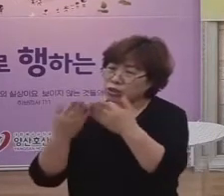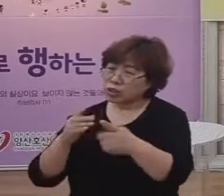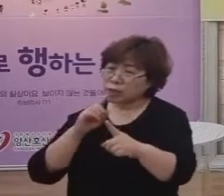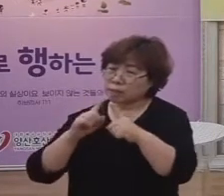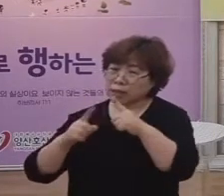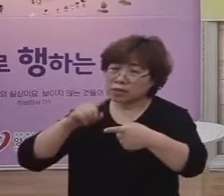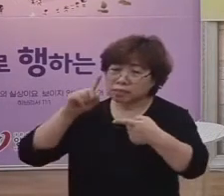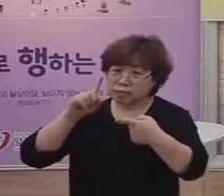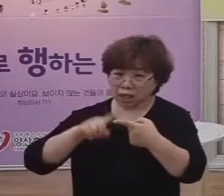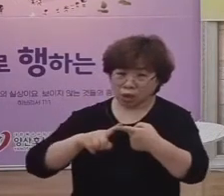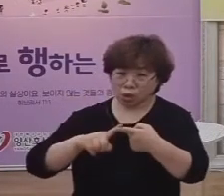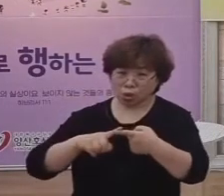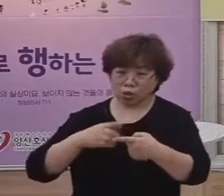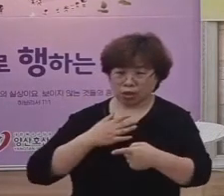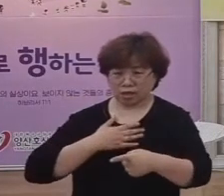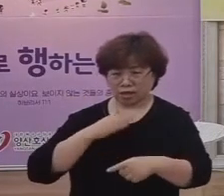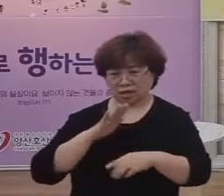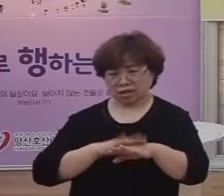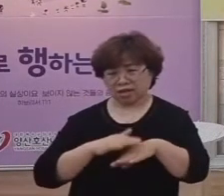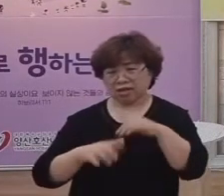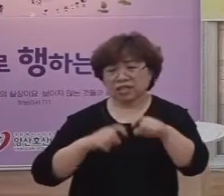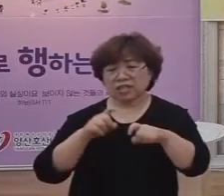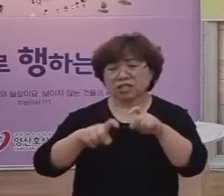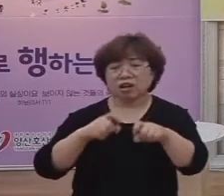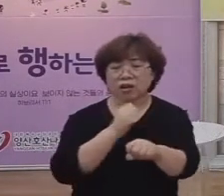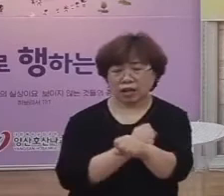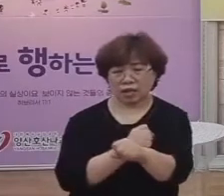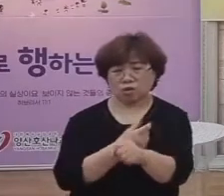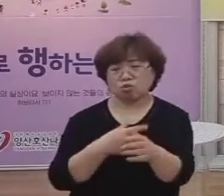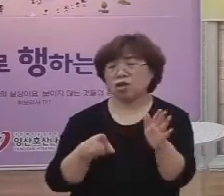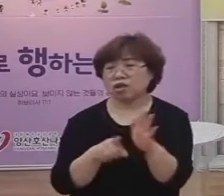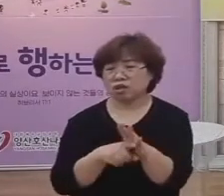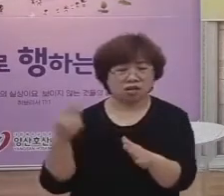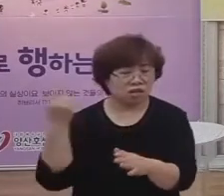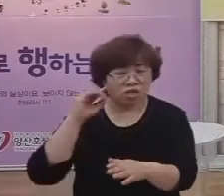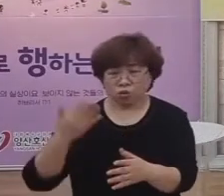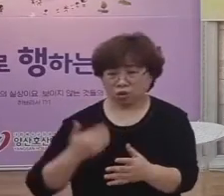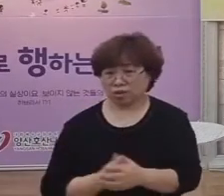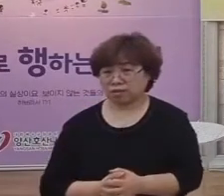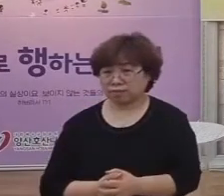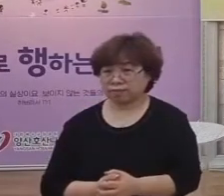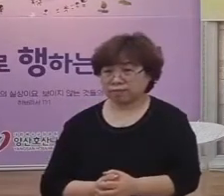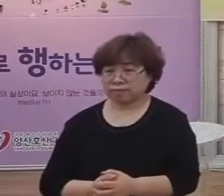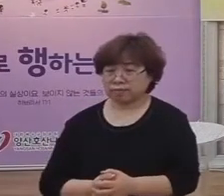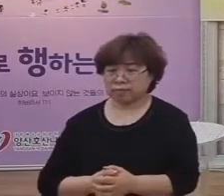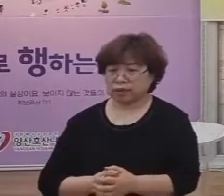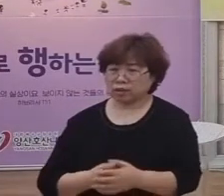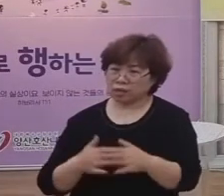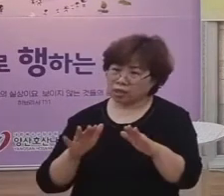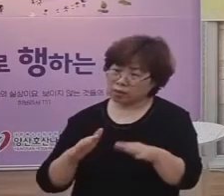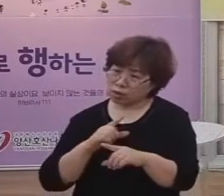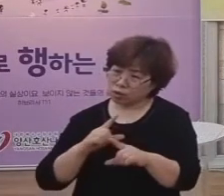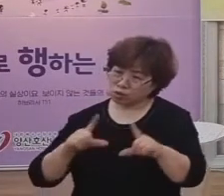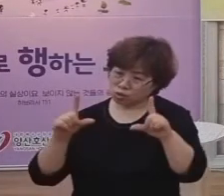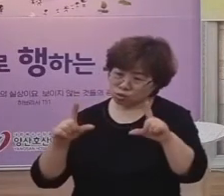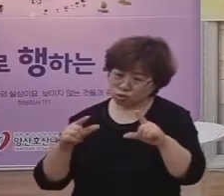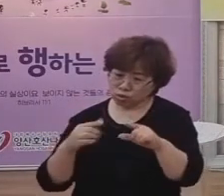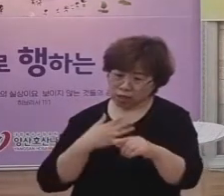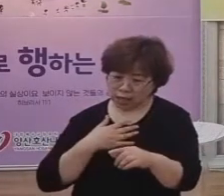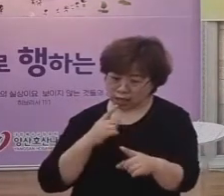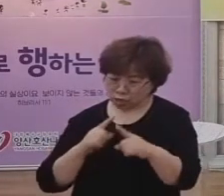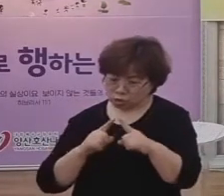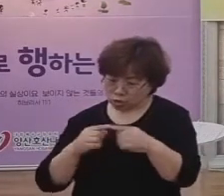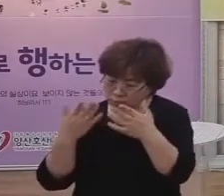말씀대로 행하기 위해서. 오늘 이번 주에는 나에게 어떤 말씀을 주실까? 그러면